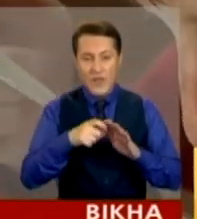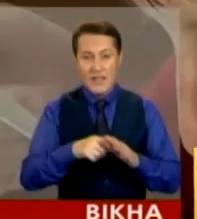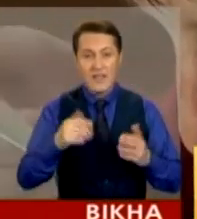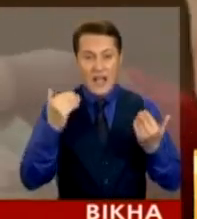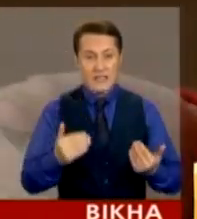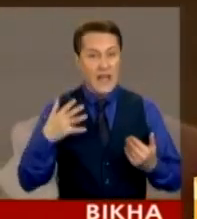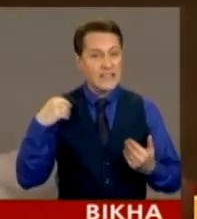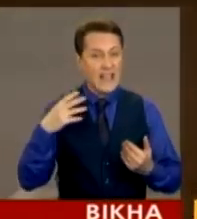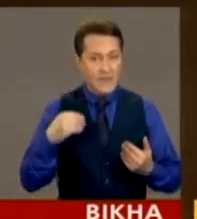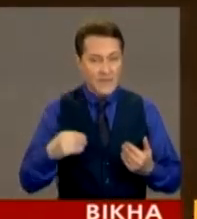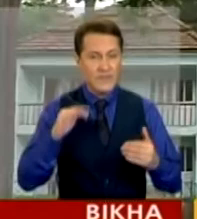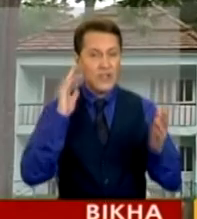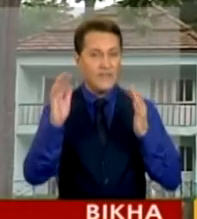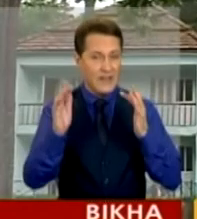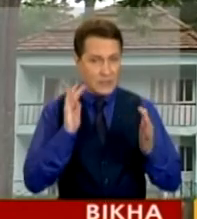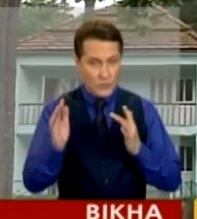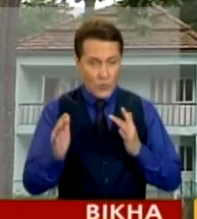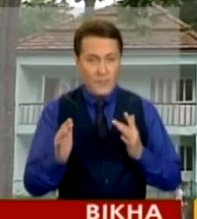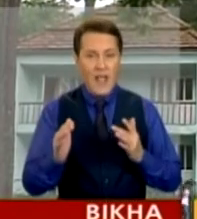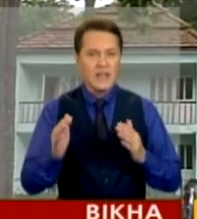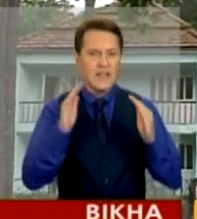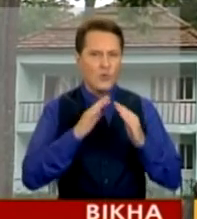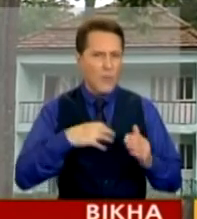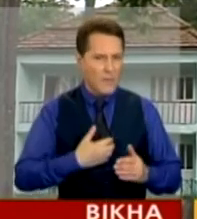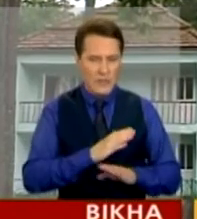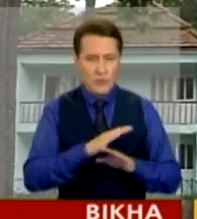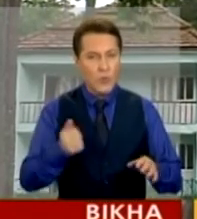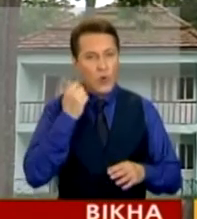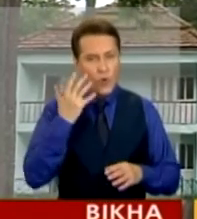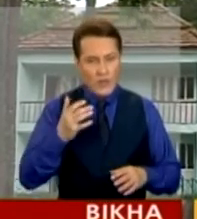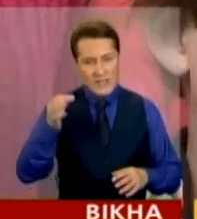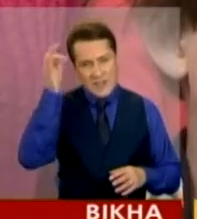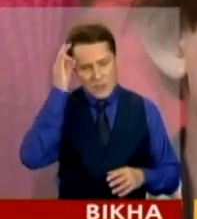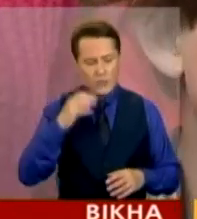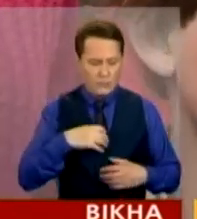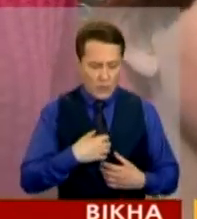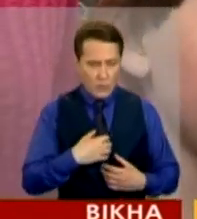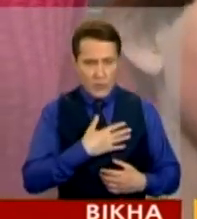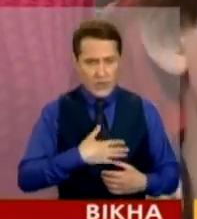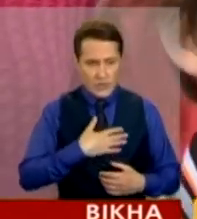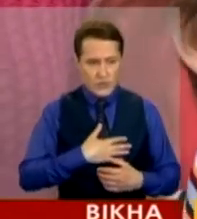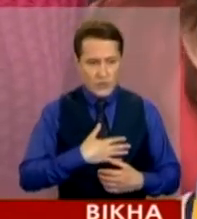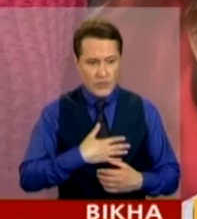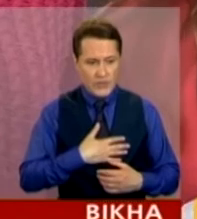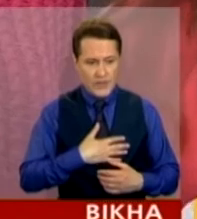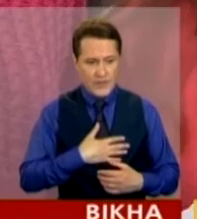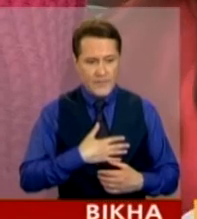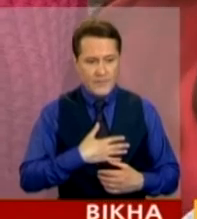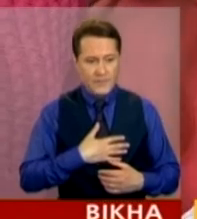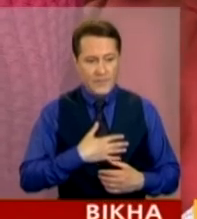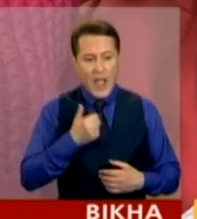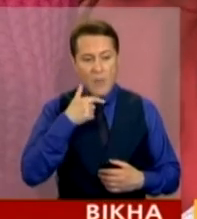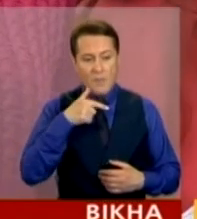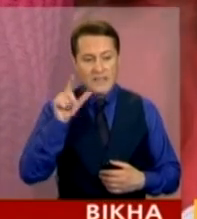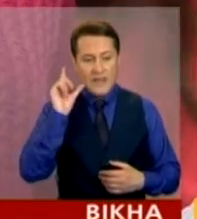дитячому таборі на Львівщині. За домом наразі не сумують, але коли згадують, похмурнішають. Ну, 4:20, вот,